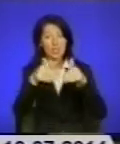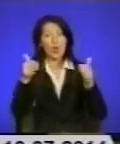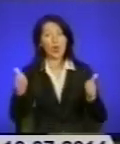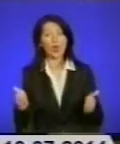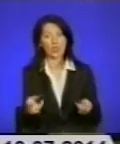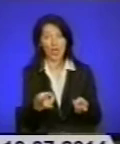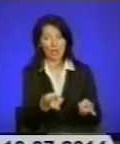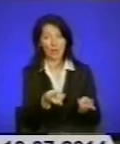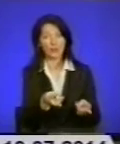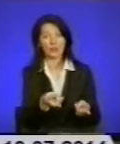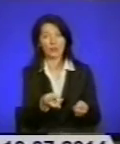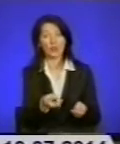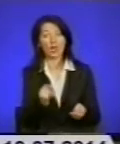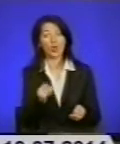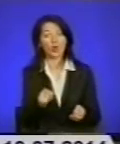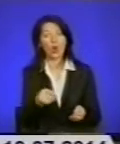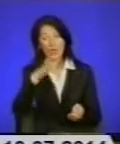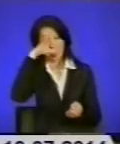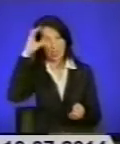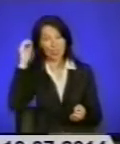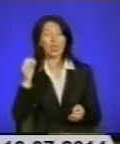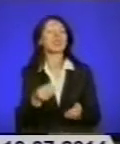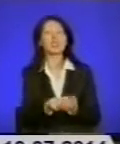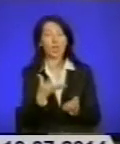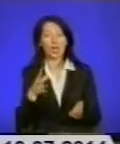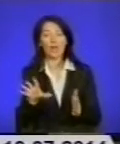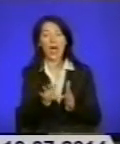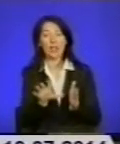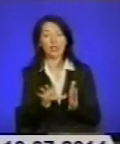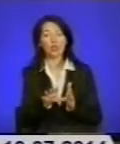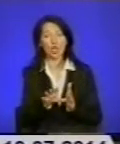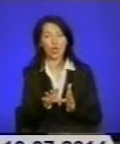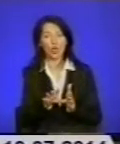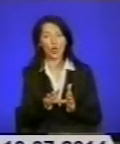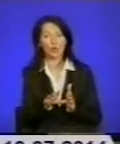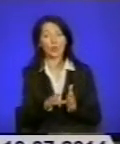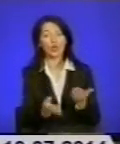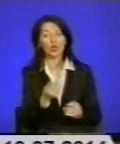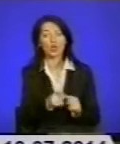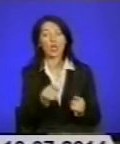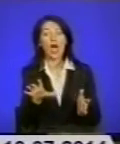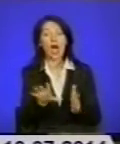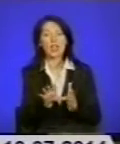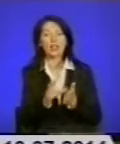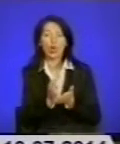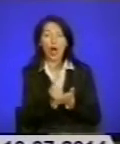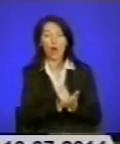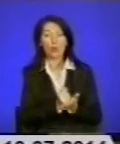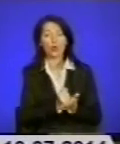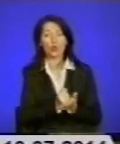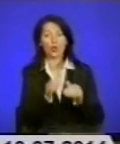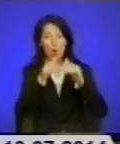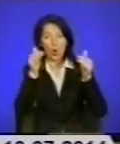котел, то нічний тариф на електроенергію, якщо це електроакумулюючий